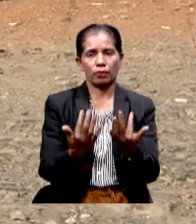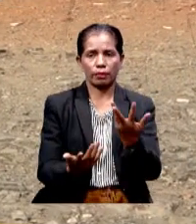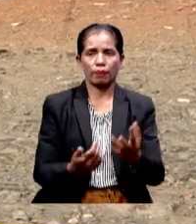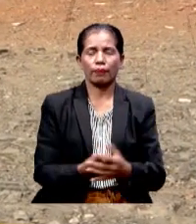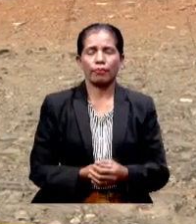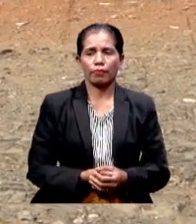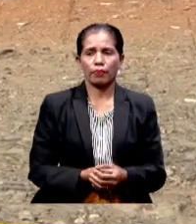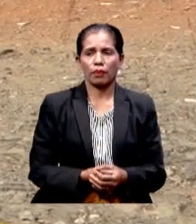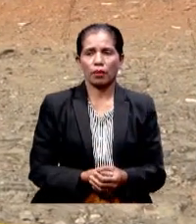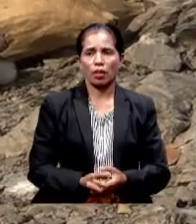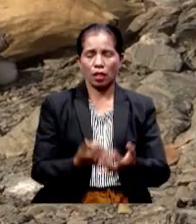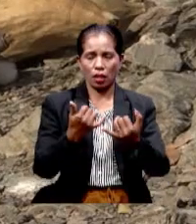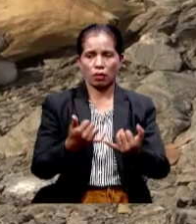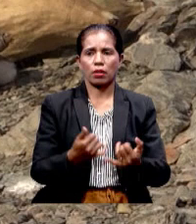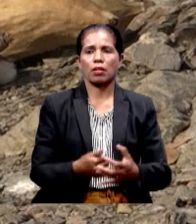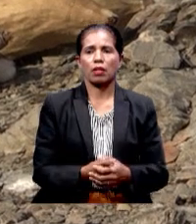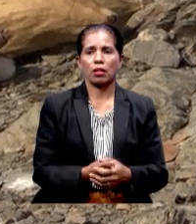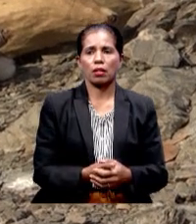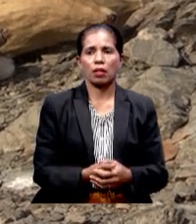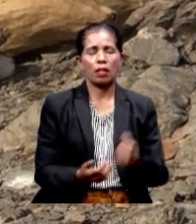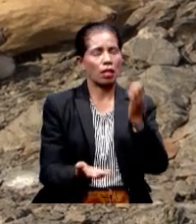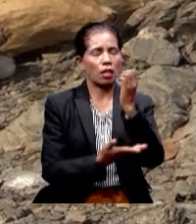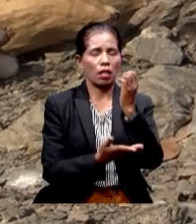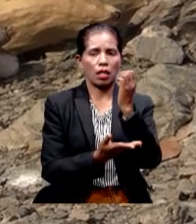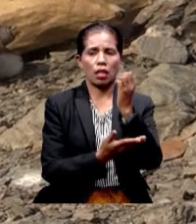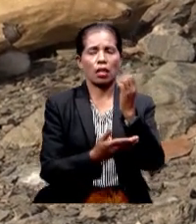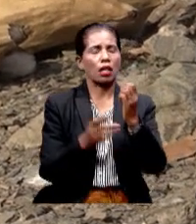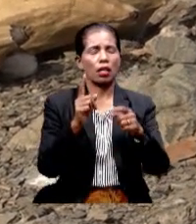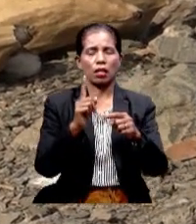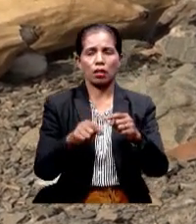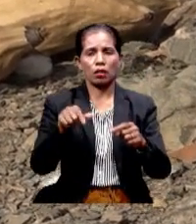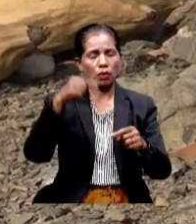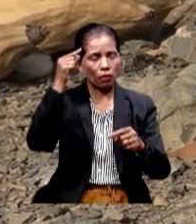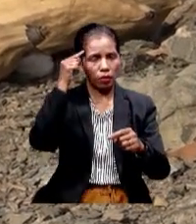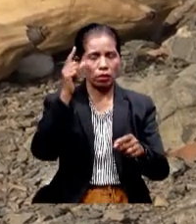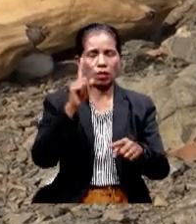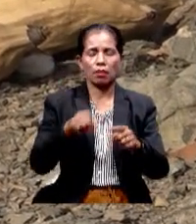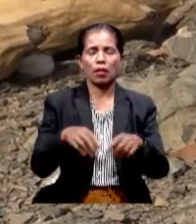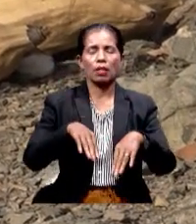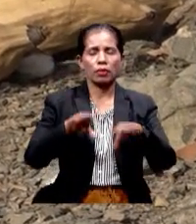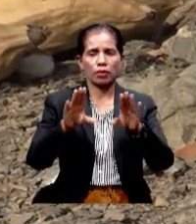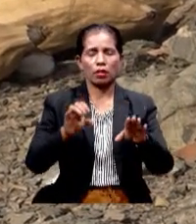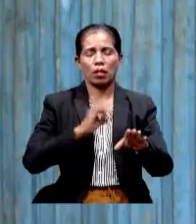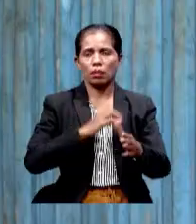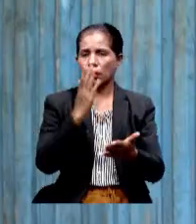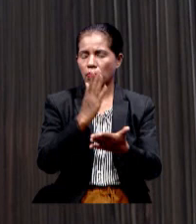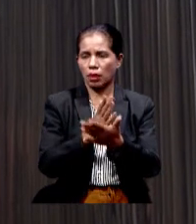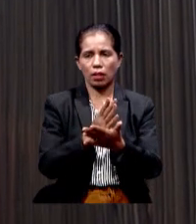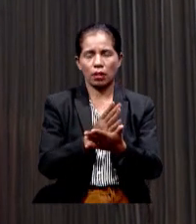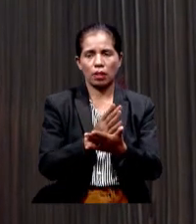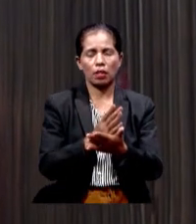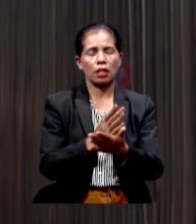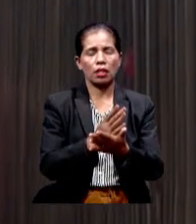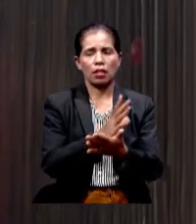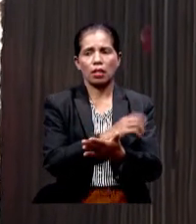Mas agora darau pun ai labele sta gubernu jan ai labele halona be au mus parate ayona.